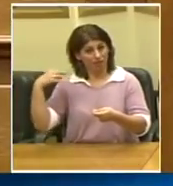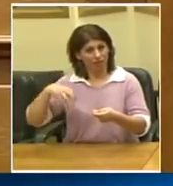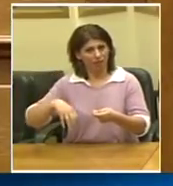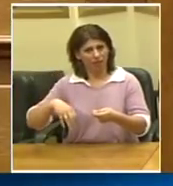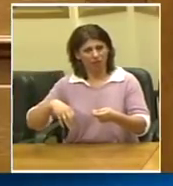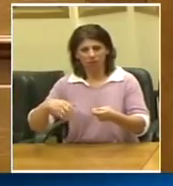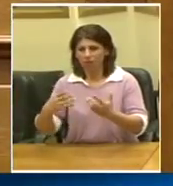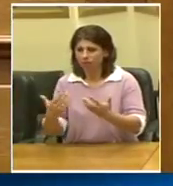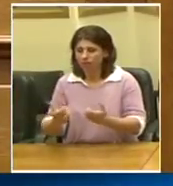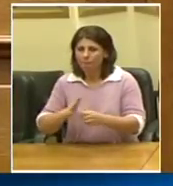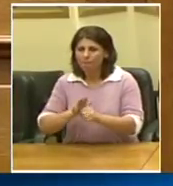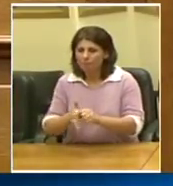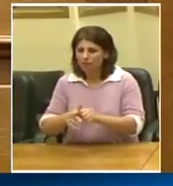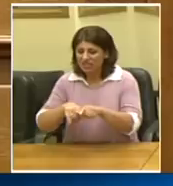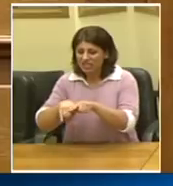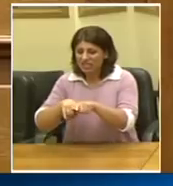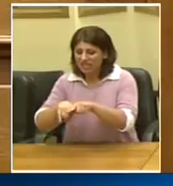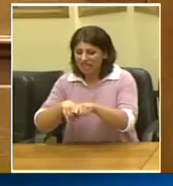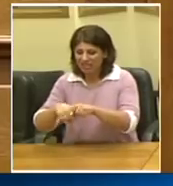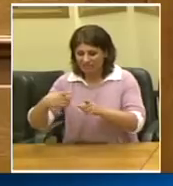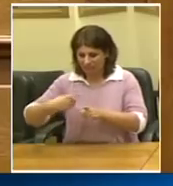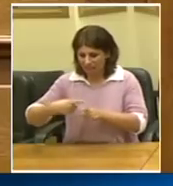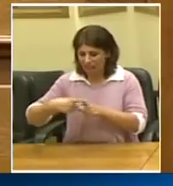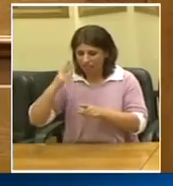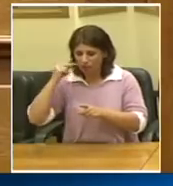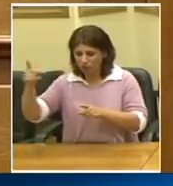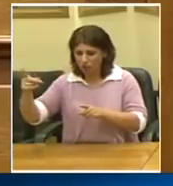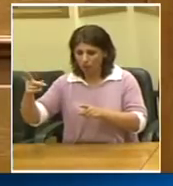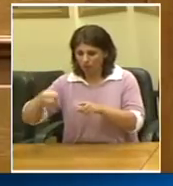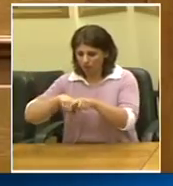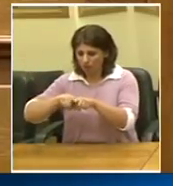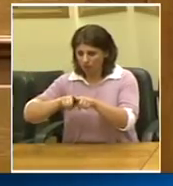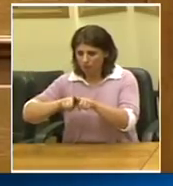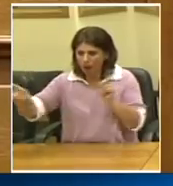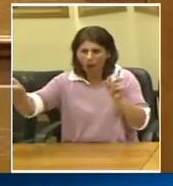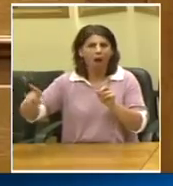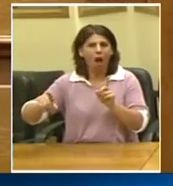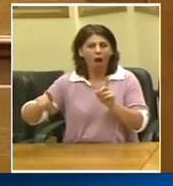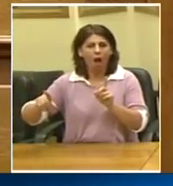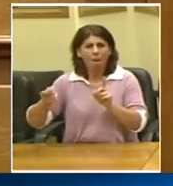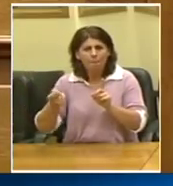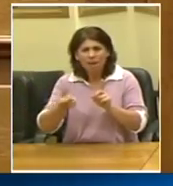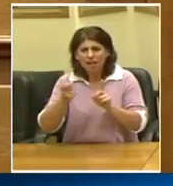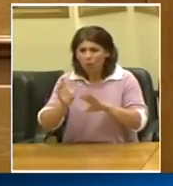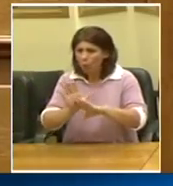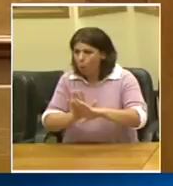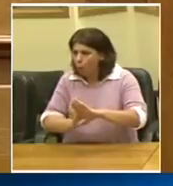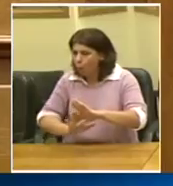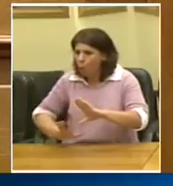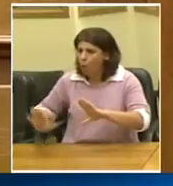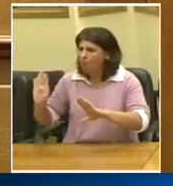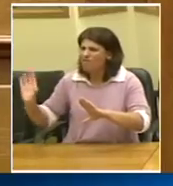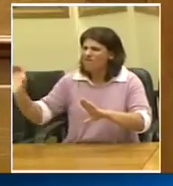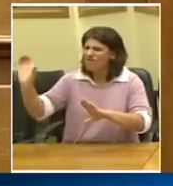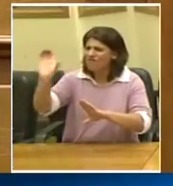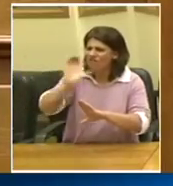πλήρως τις σχέσεις μας με τη γειτονική χώρα, κόντεψε να αποσταθεροποιήσει το σύνολο των Βαλκανίων